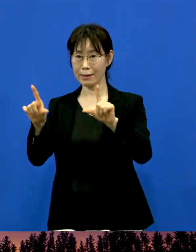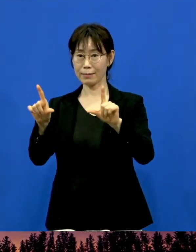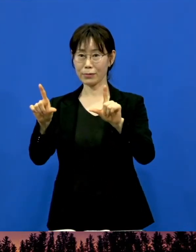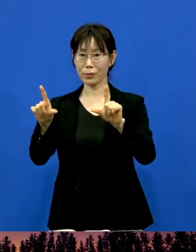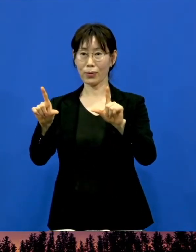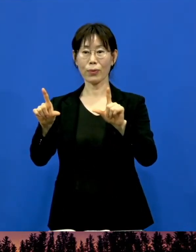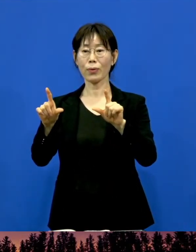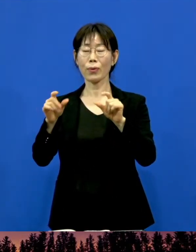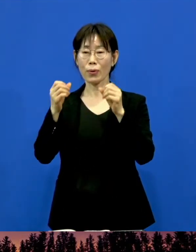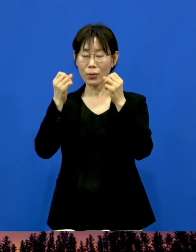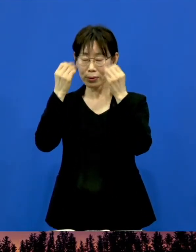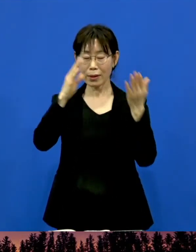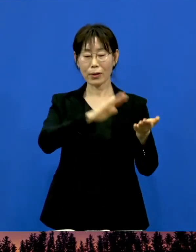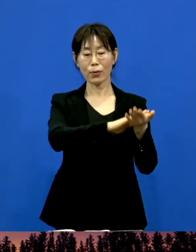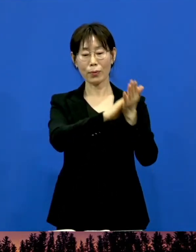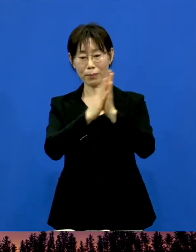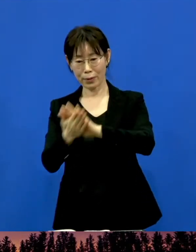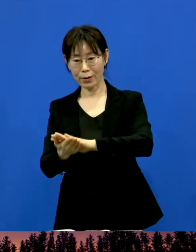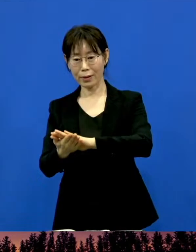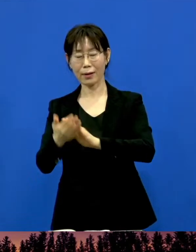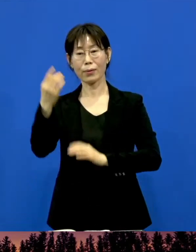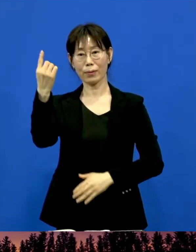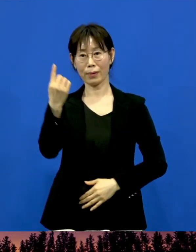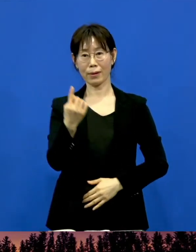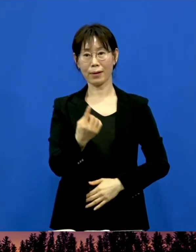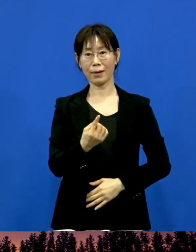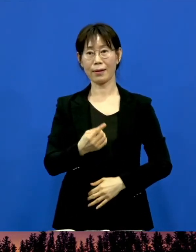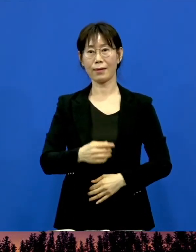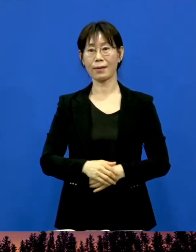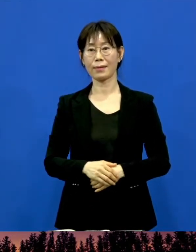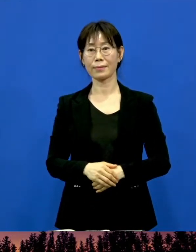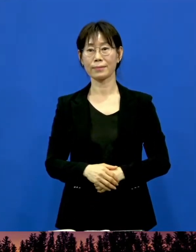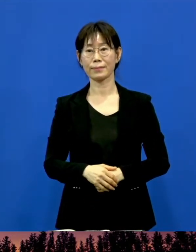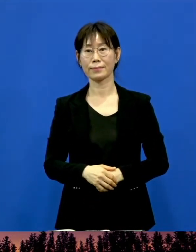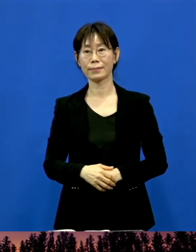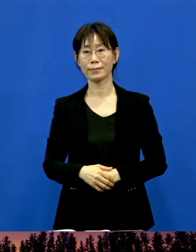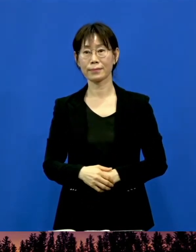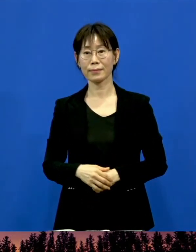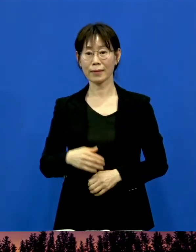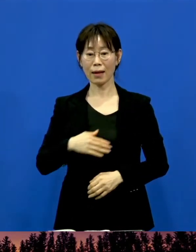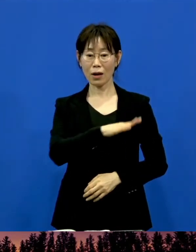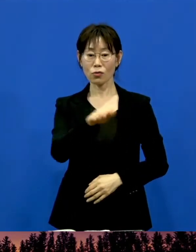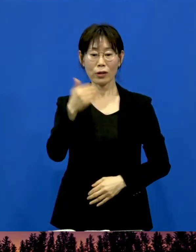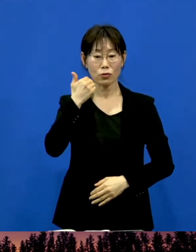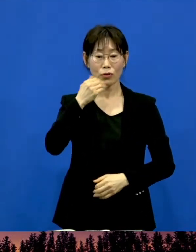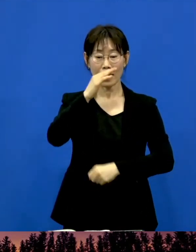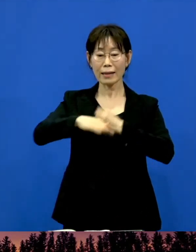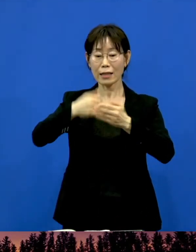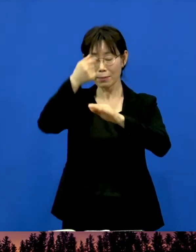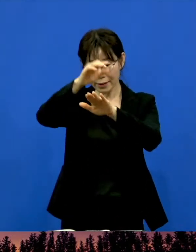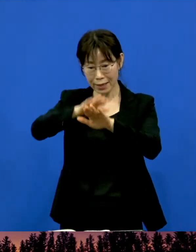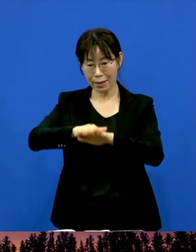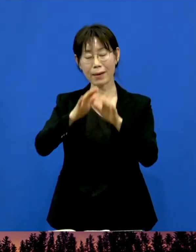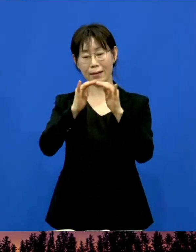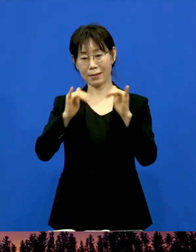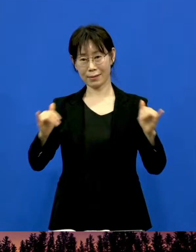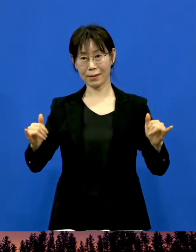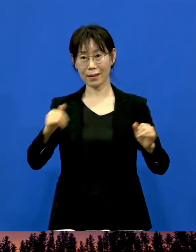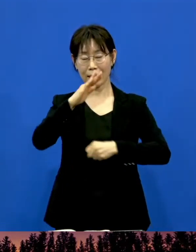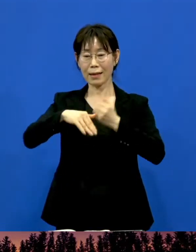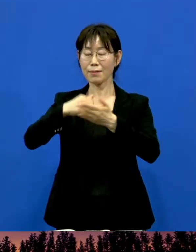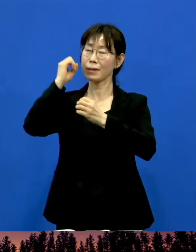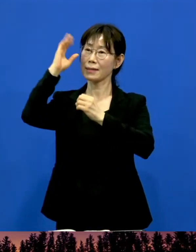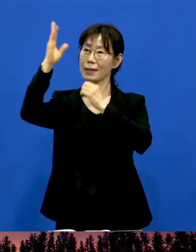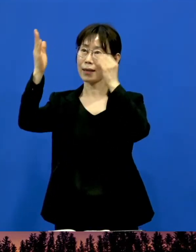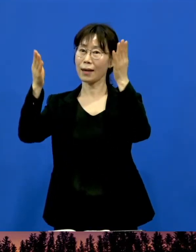그래서 우리는 사물을 바라볼 때 우상을 만드는 게 아니라 그 사물을 통하여 우리는 하나님을 예배하는 도구로 바꿔버려요. 그분을 찬양하는